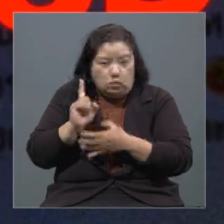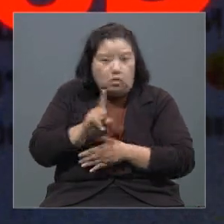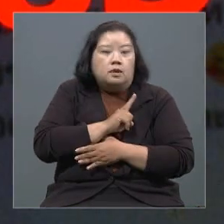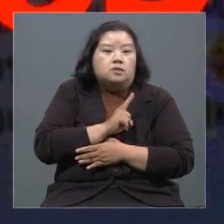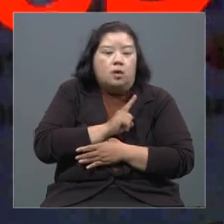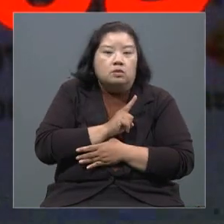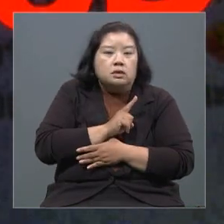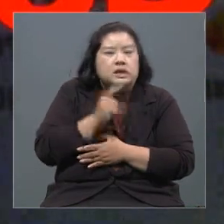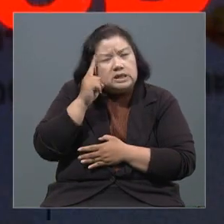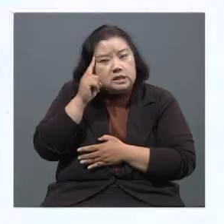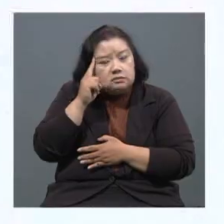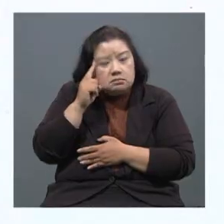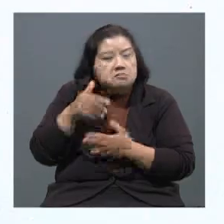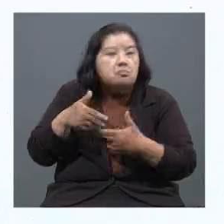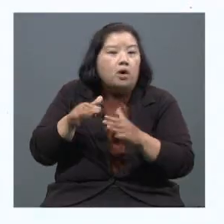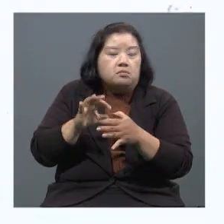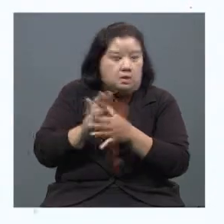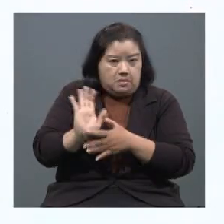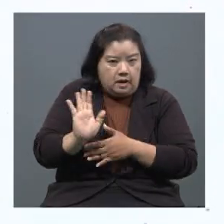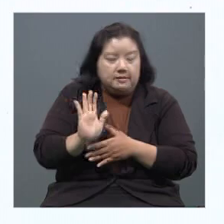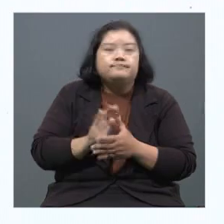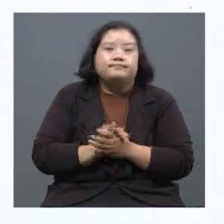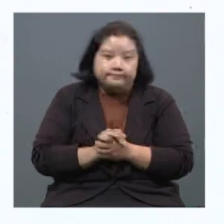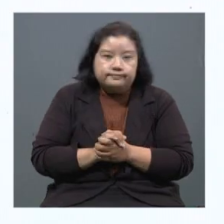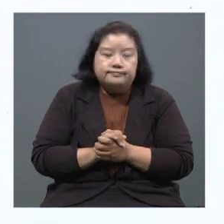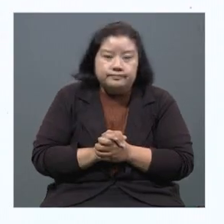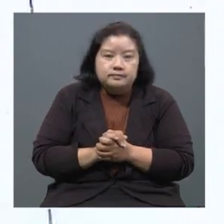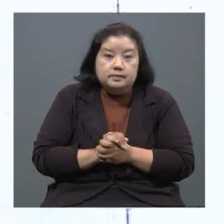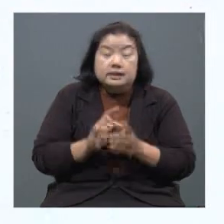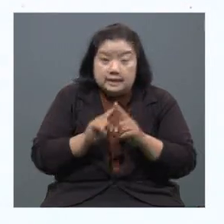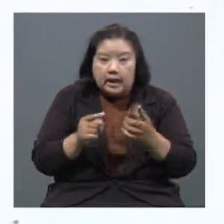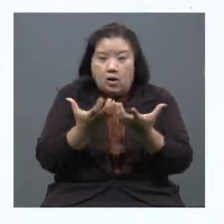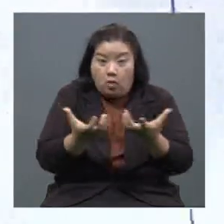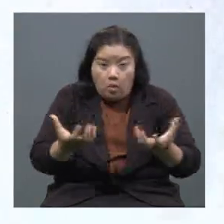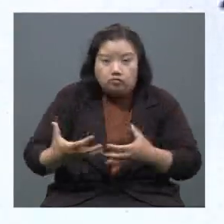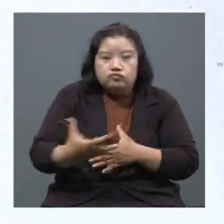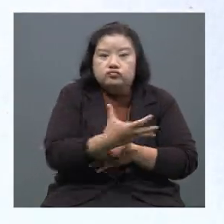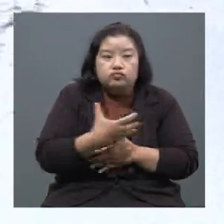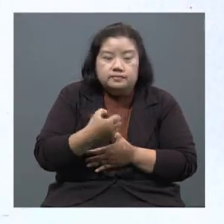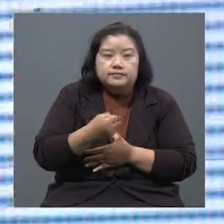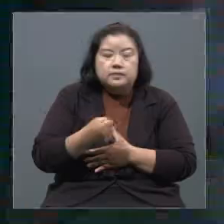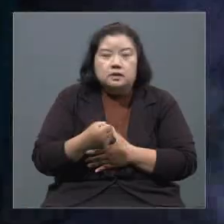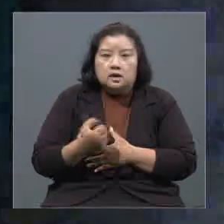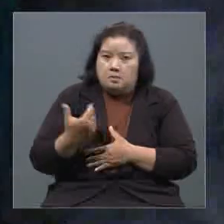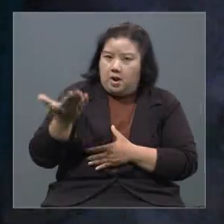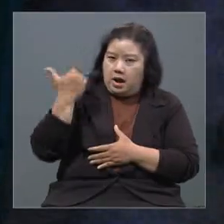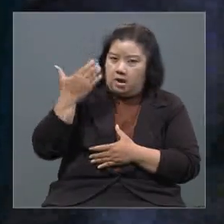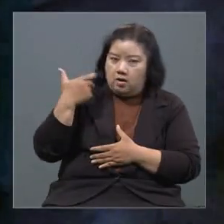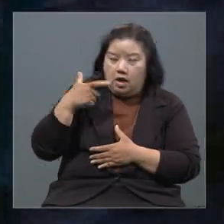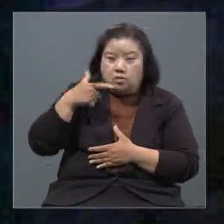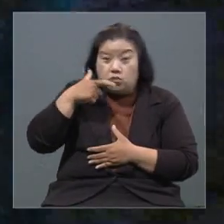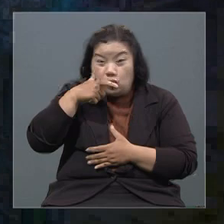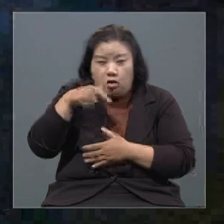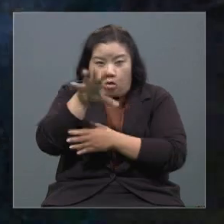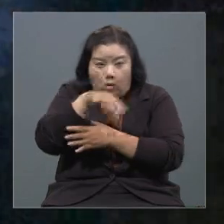หน่วยงานต่างๆในการรับผิดชอบเรื่องนี้ด้วยทีนี้ในเรื่องของการยึดทรัพย์ของแก๊ง Call Centerเนี่ยนะครับช่วงที่ผ่านมานี่ยึดไปพันกว่าล้าน